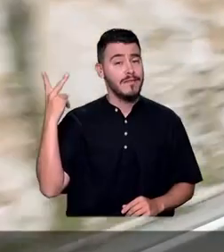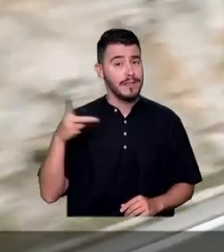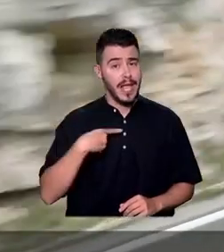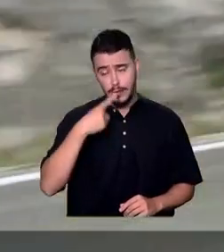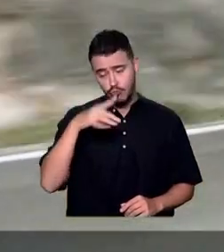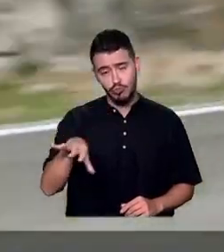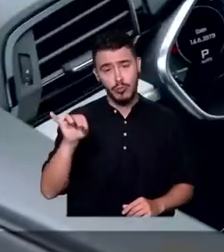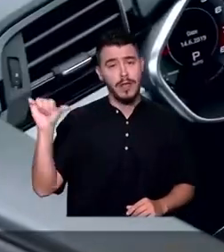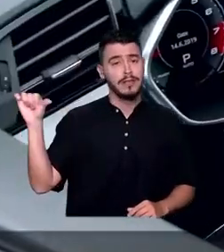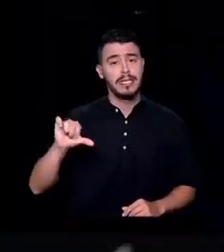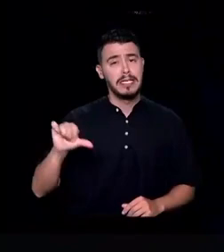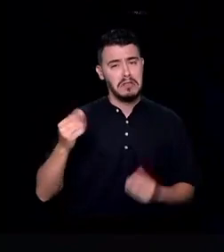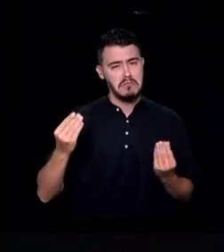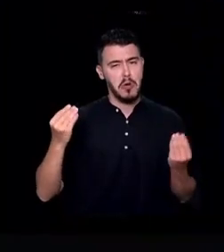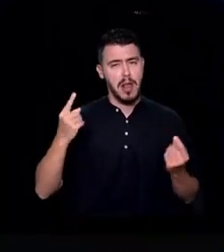καυσίμου.